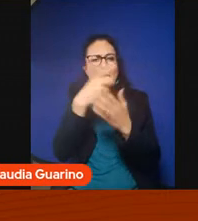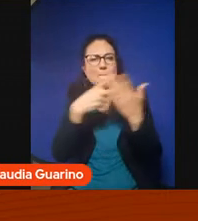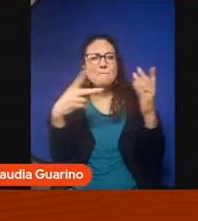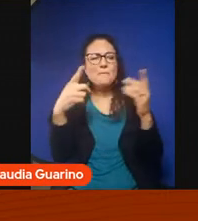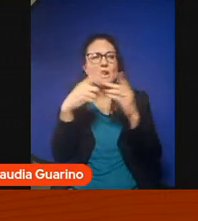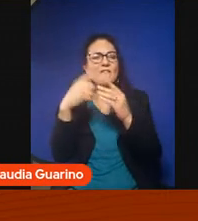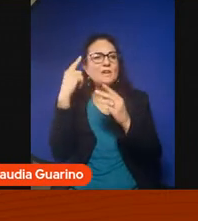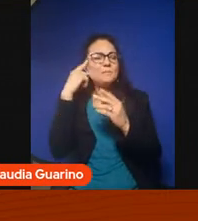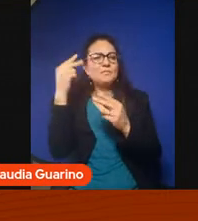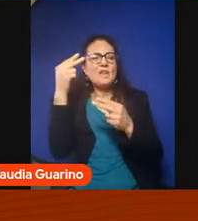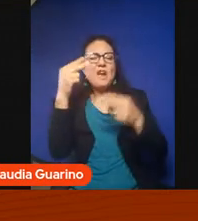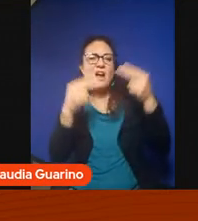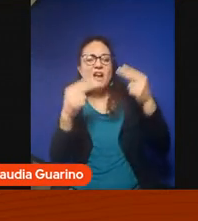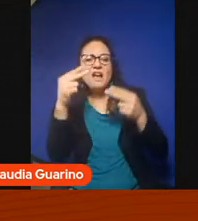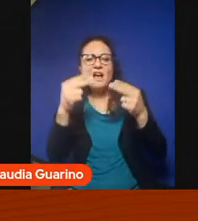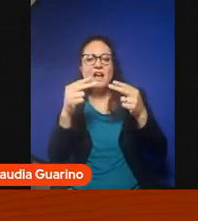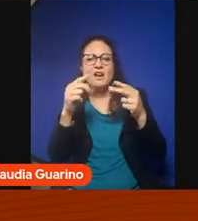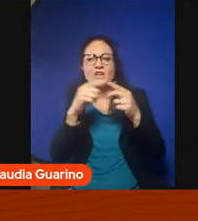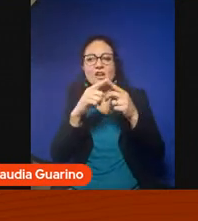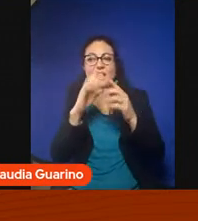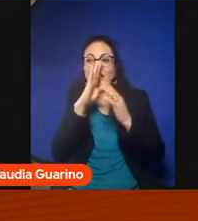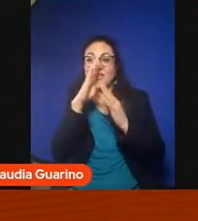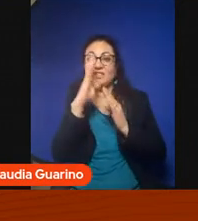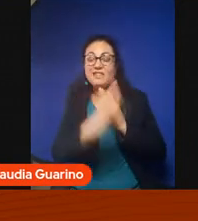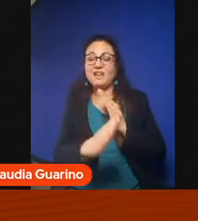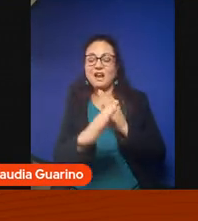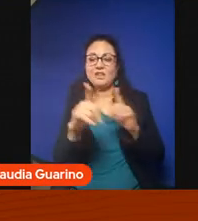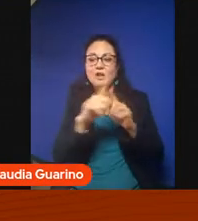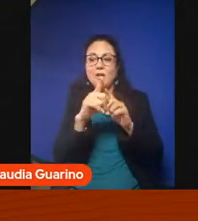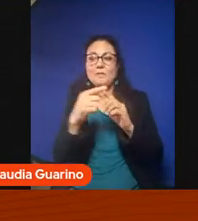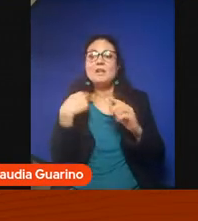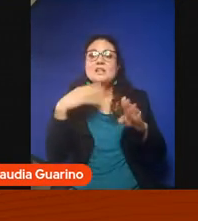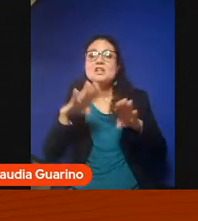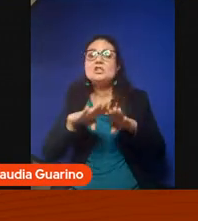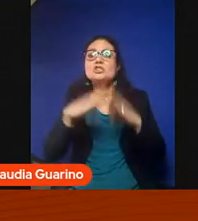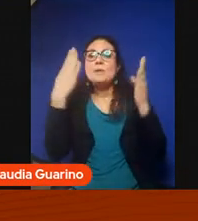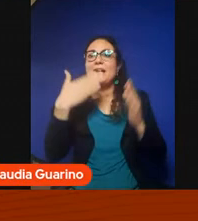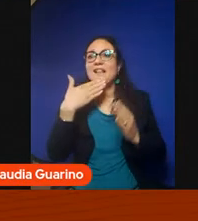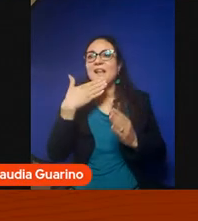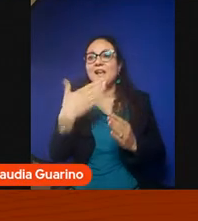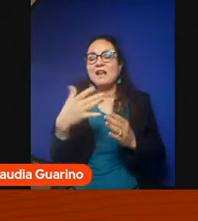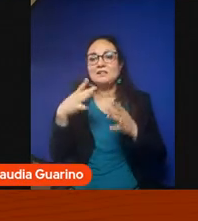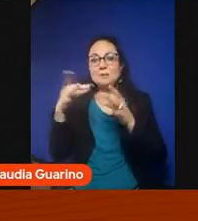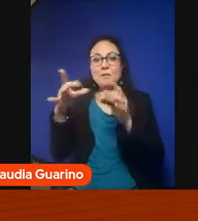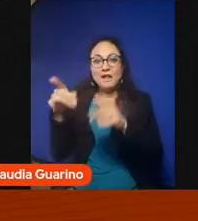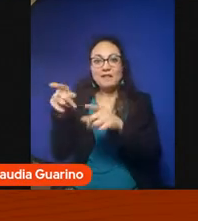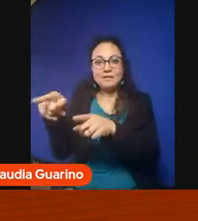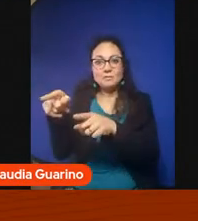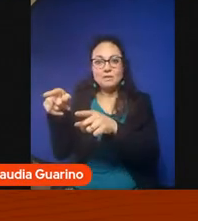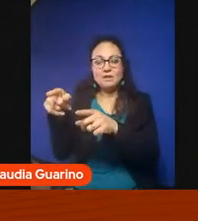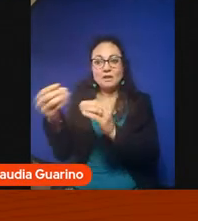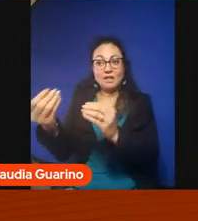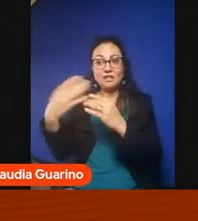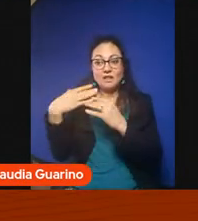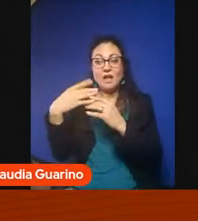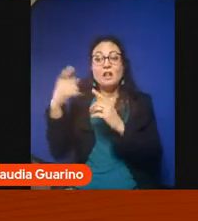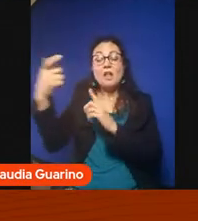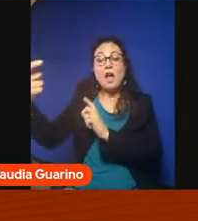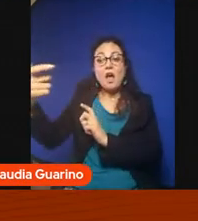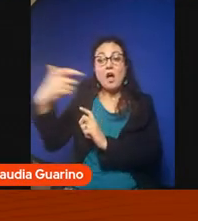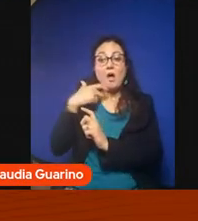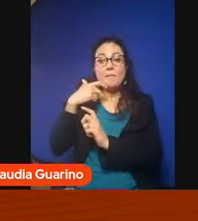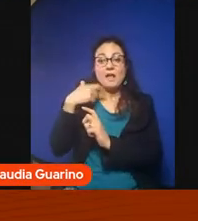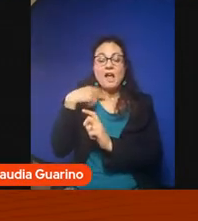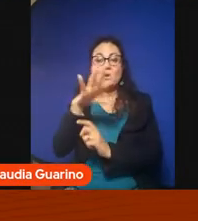fra quello che ci ha permesso di scoprire la pandemia come limite, gli strumenti che ci ha obbligato a usare,